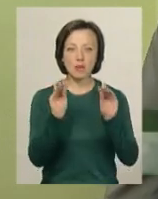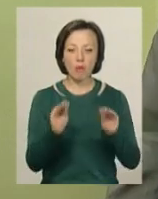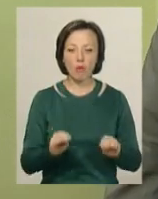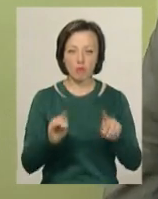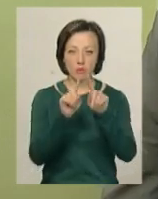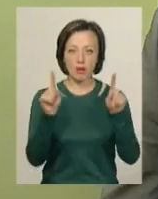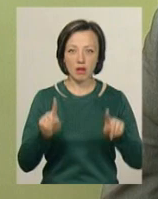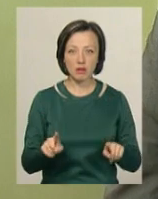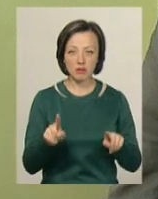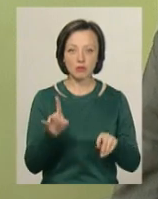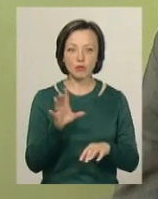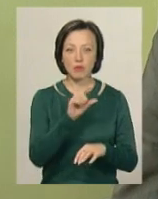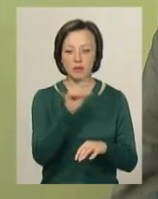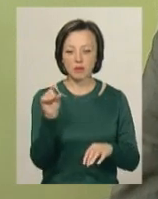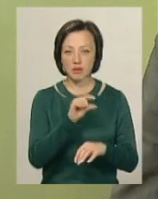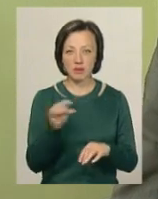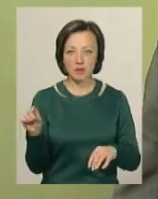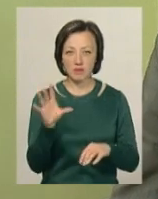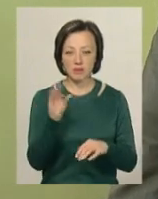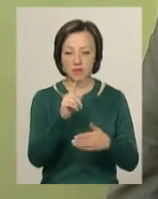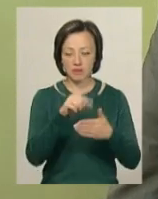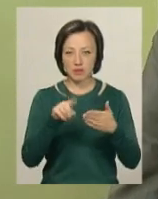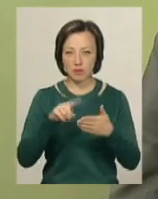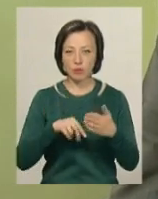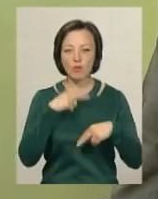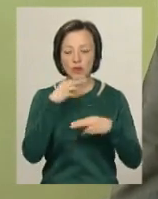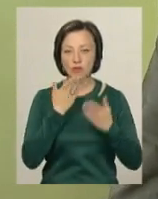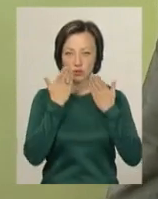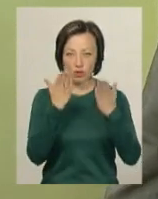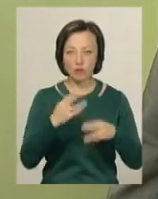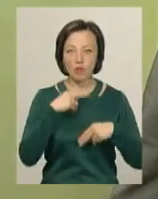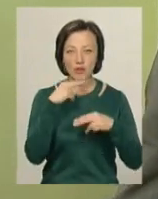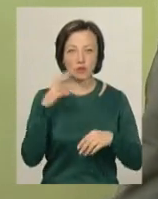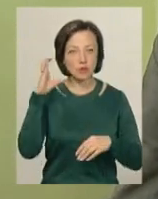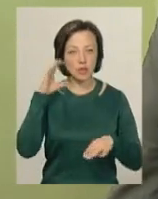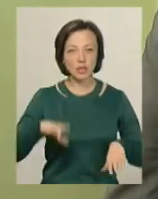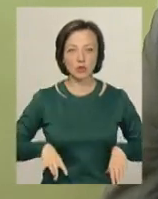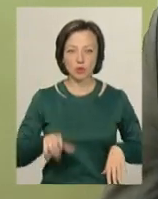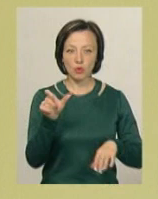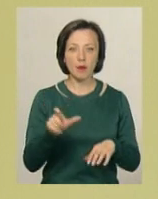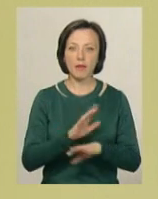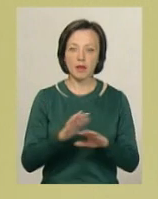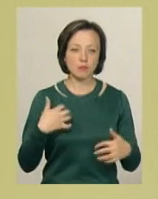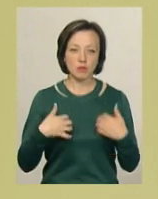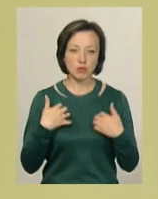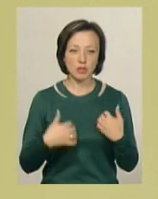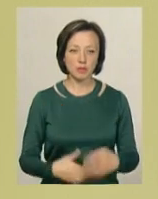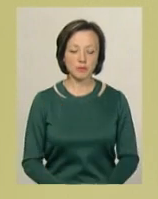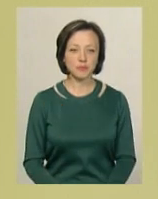щоб в всіх клітинках були поставлені хрестики. Уважно читати, уважно слухати інструктора, не спішити.